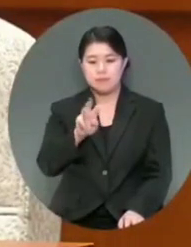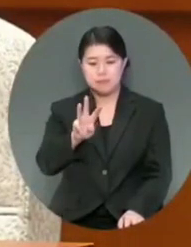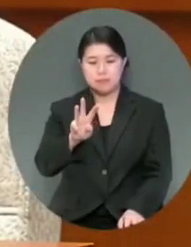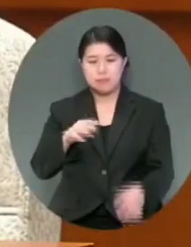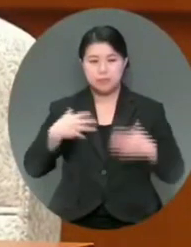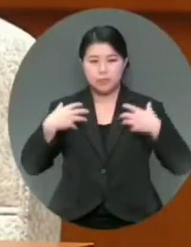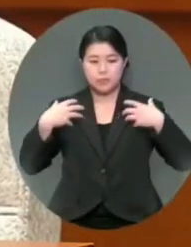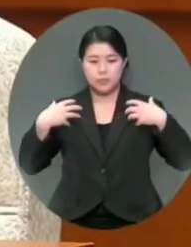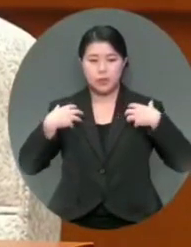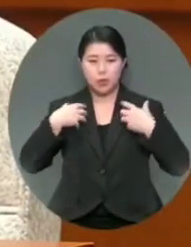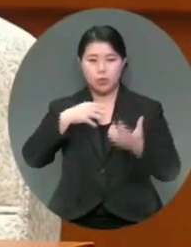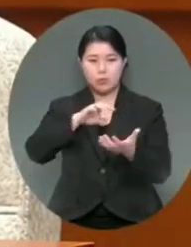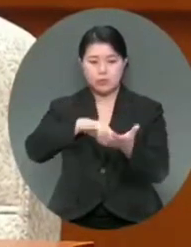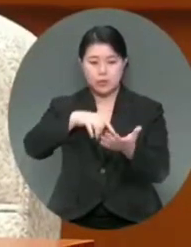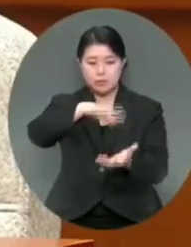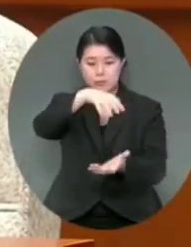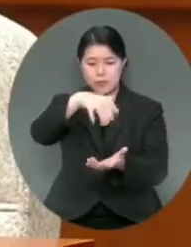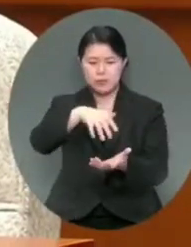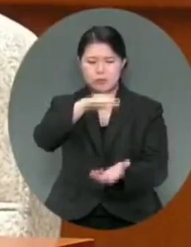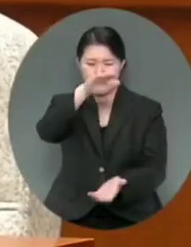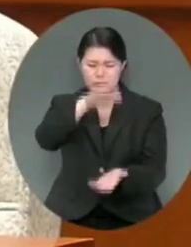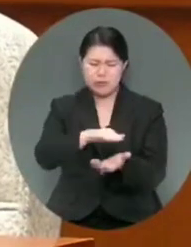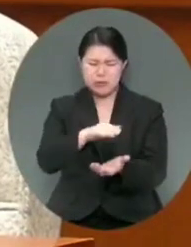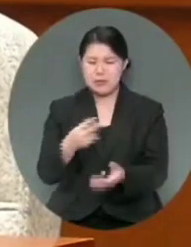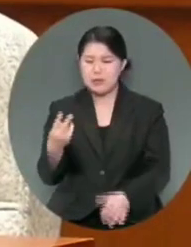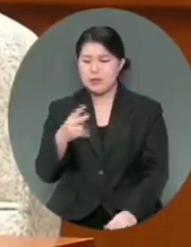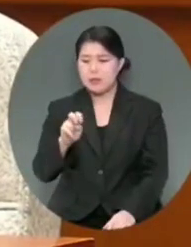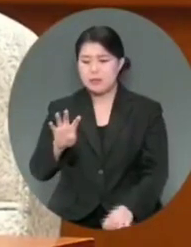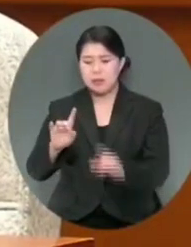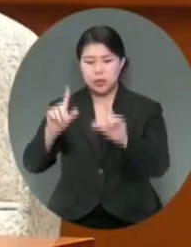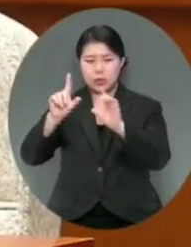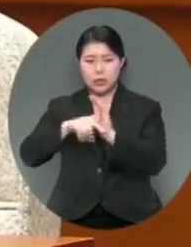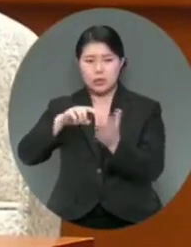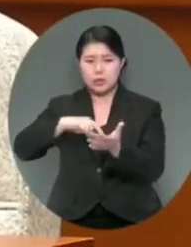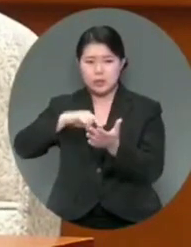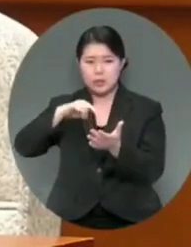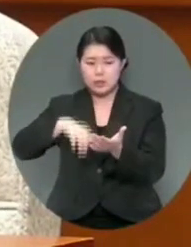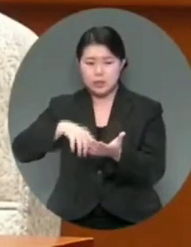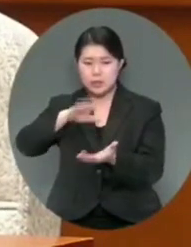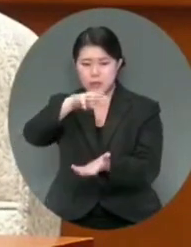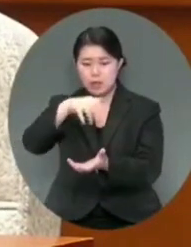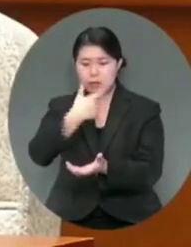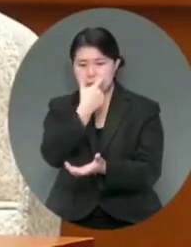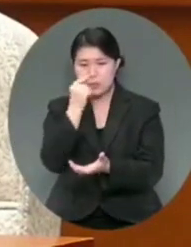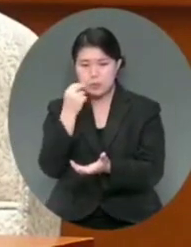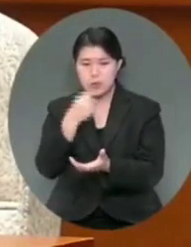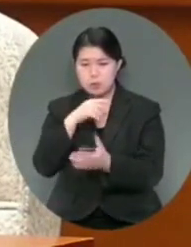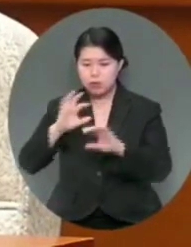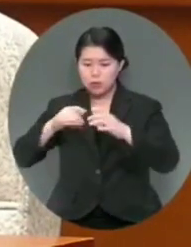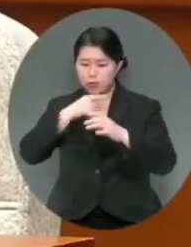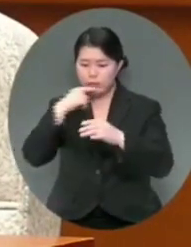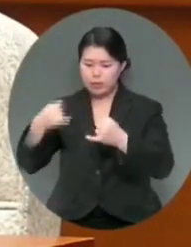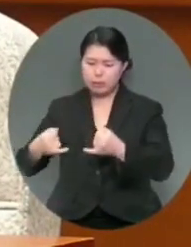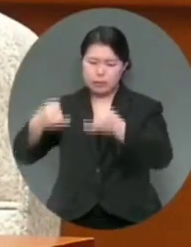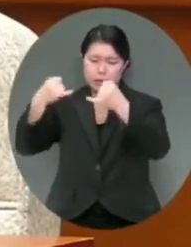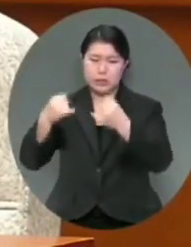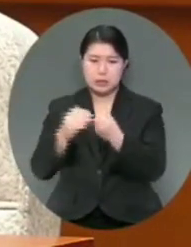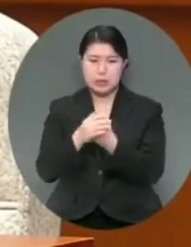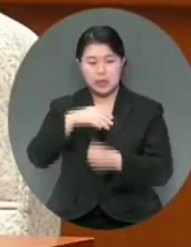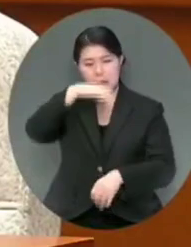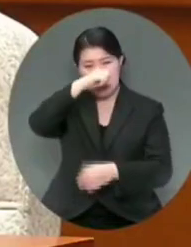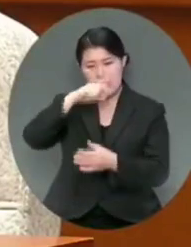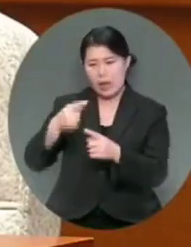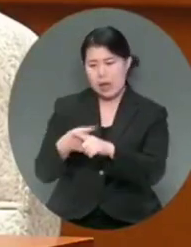2023년 정부 세수가 급격히 줄어들고 2024년에도 세수 결손 및 국가 채무가 증가돼서 또